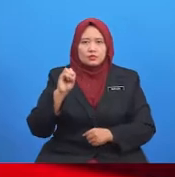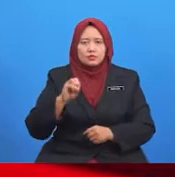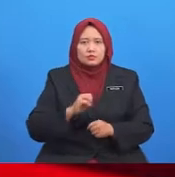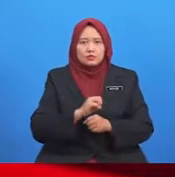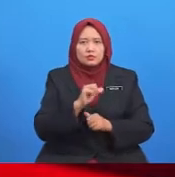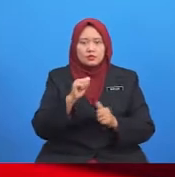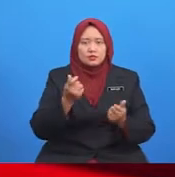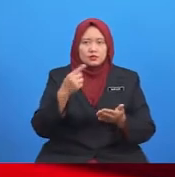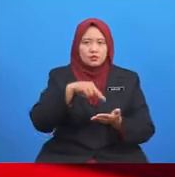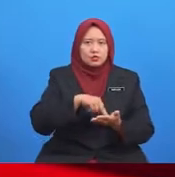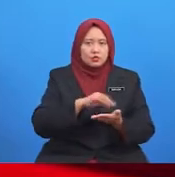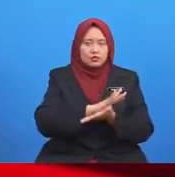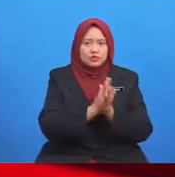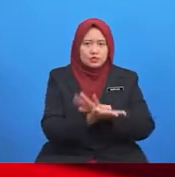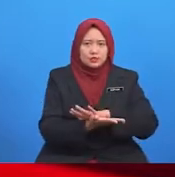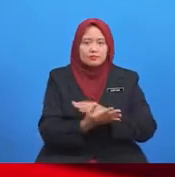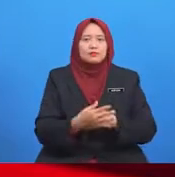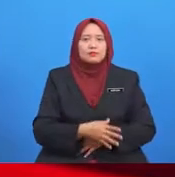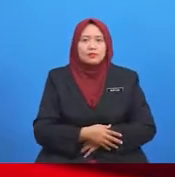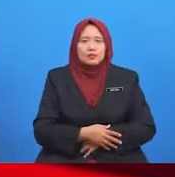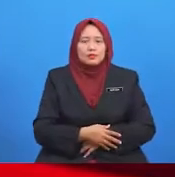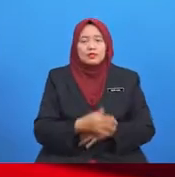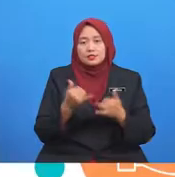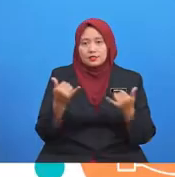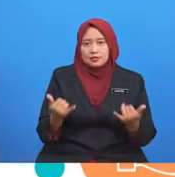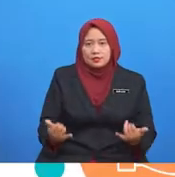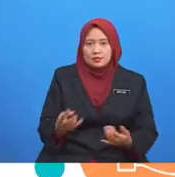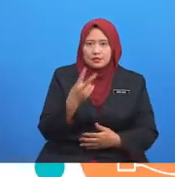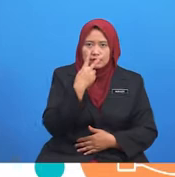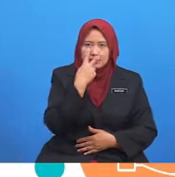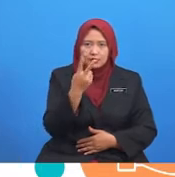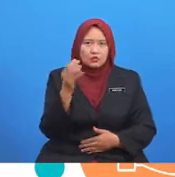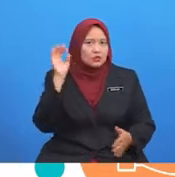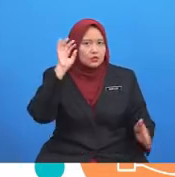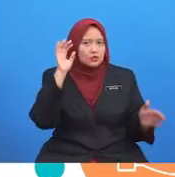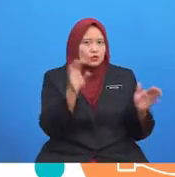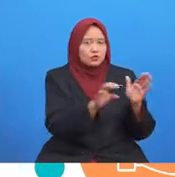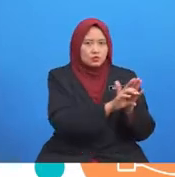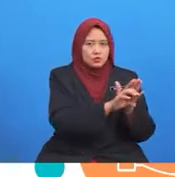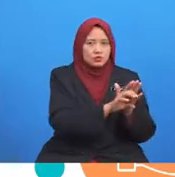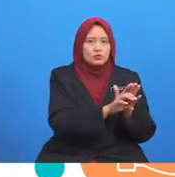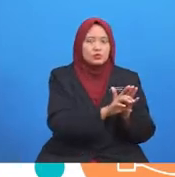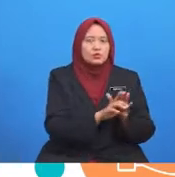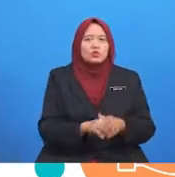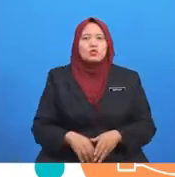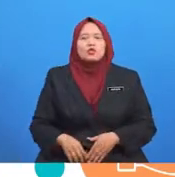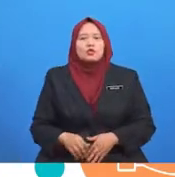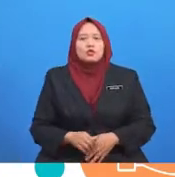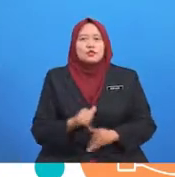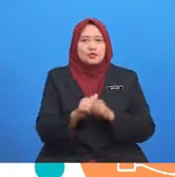Baiklah murid-murid, sekarang kita lihat contoh menggunakan bahan rujukan berbentuk geometri.